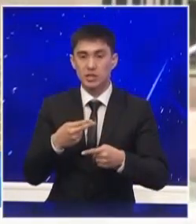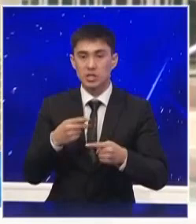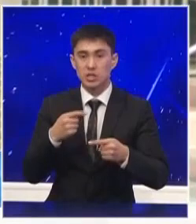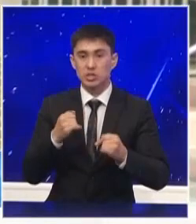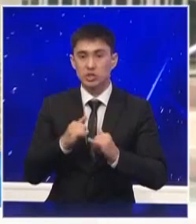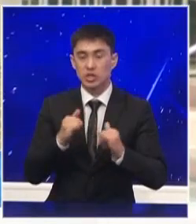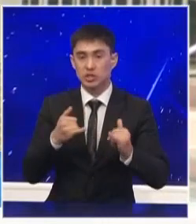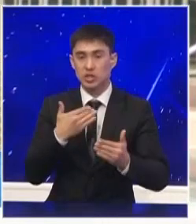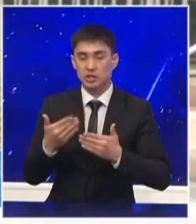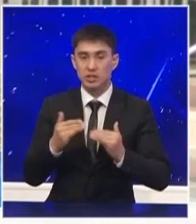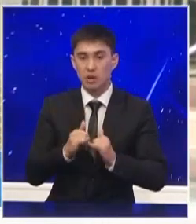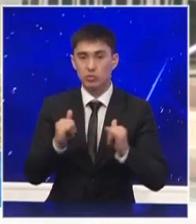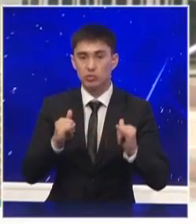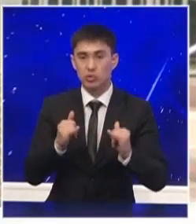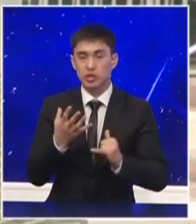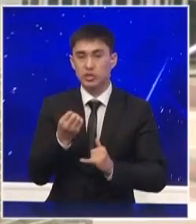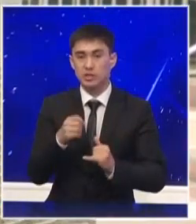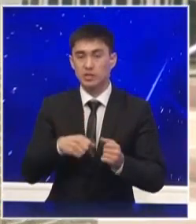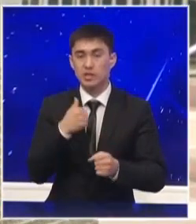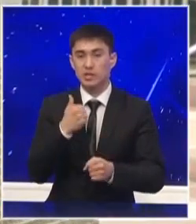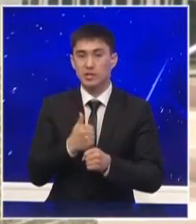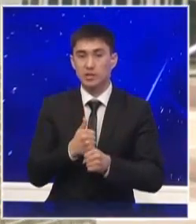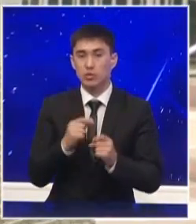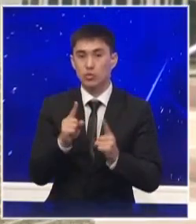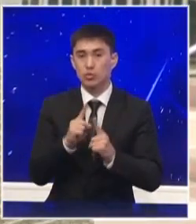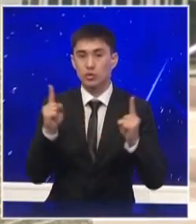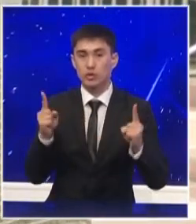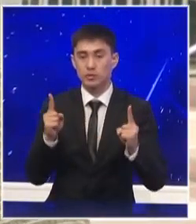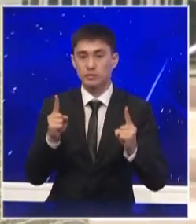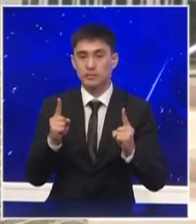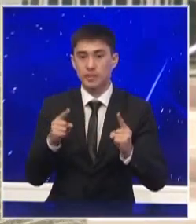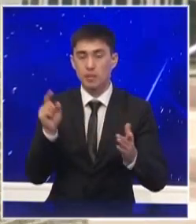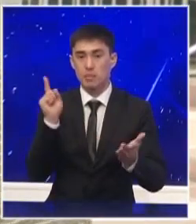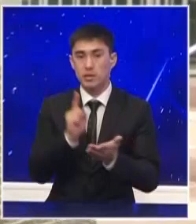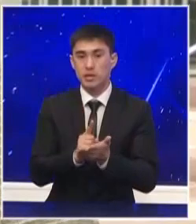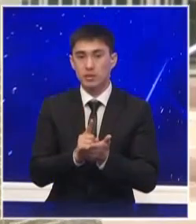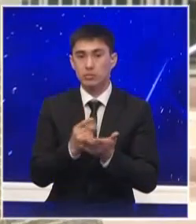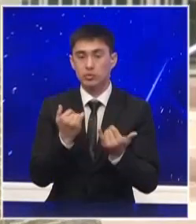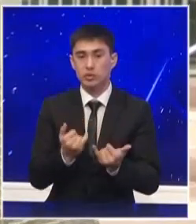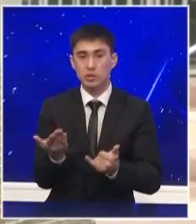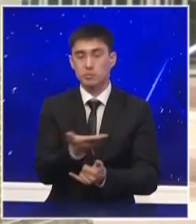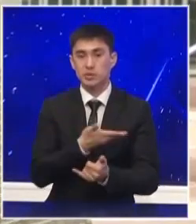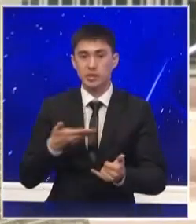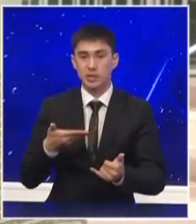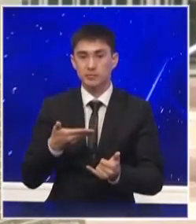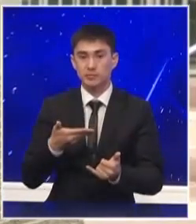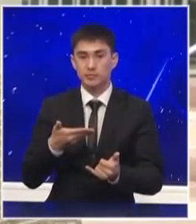жақтан дамыту. Және ең үлкен міндет бұл жерде бізге,